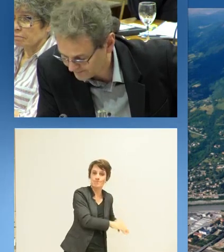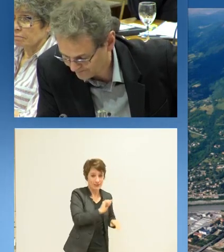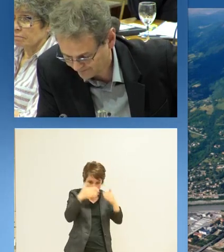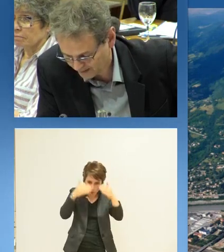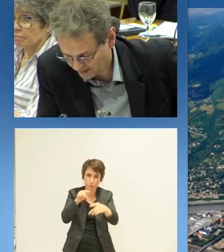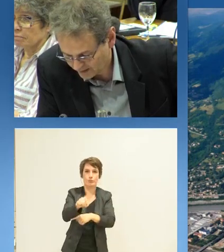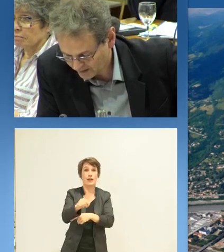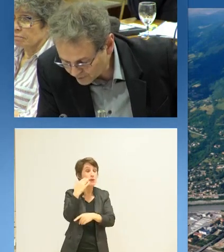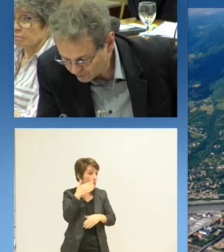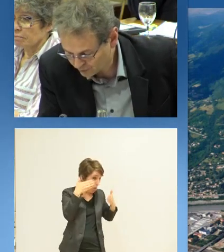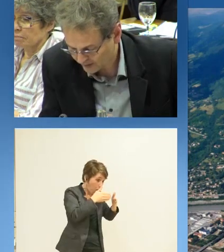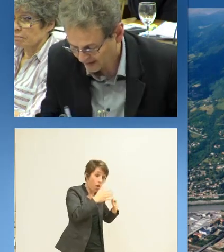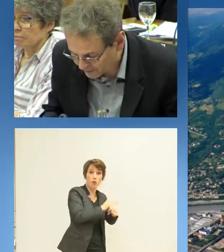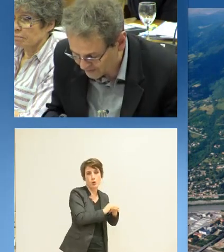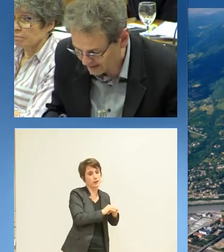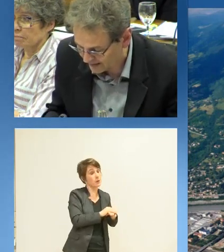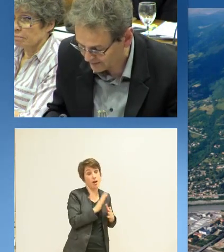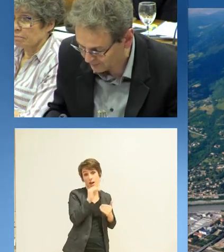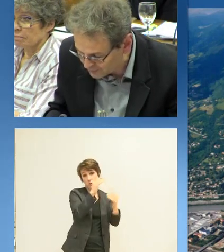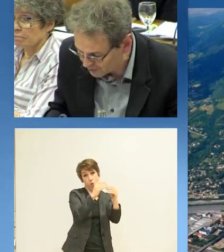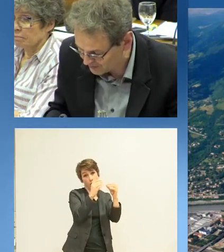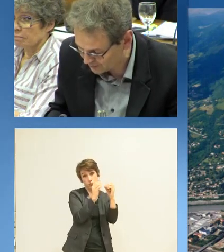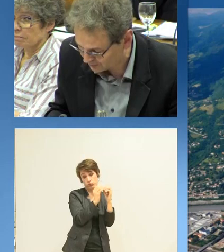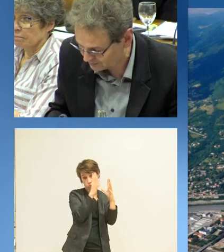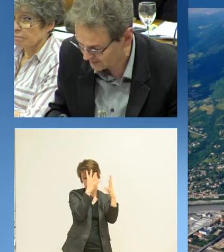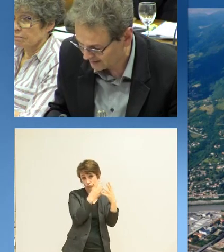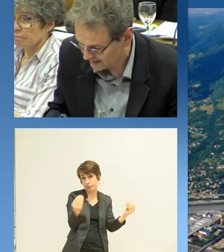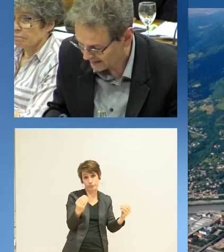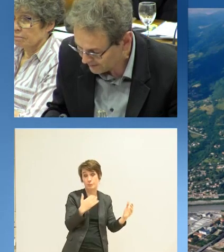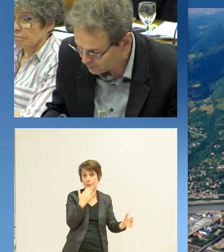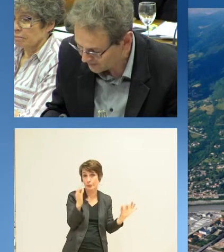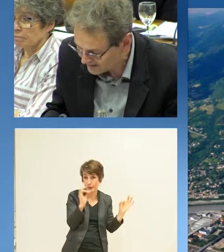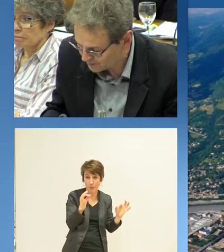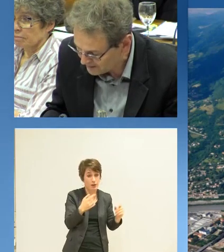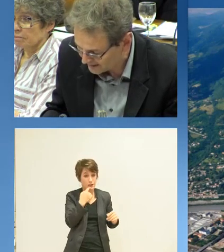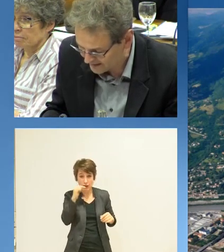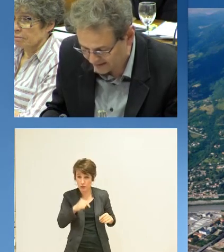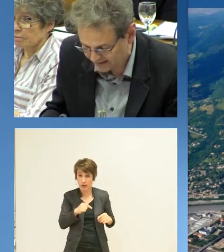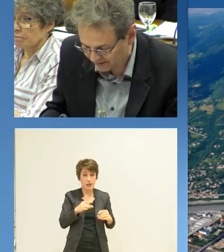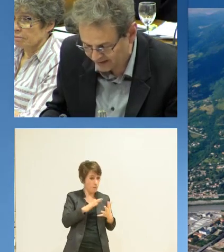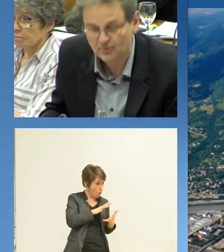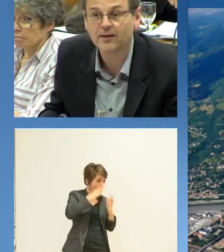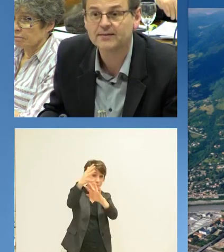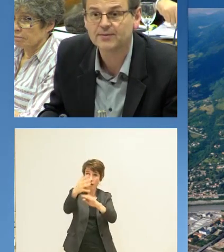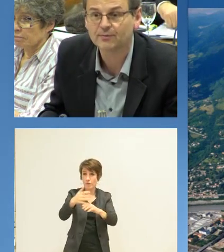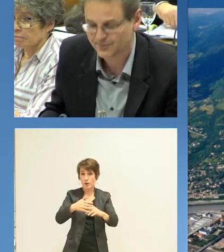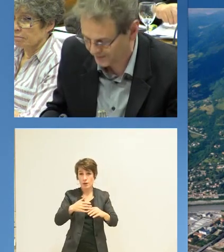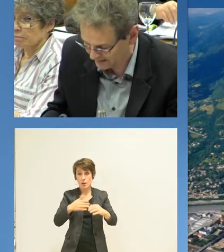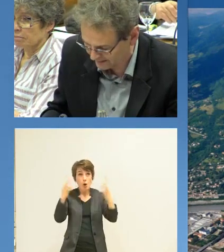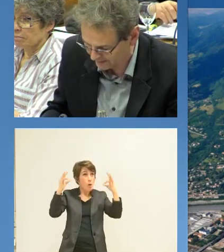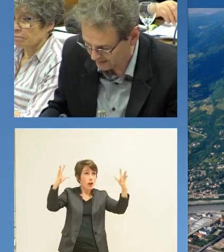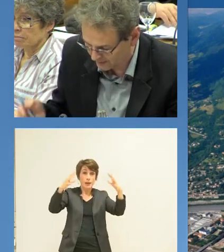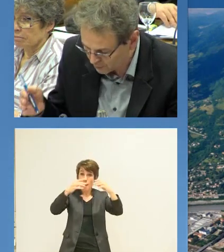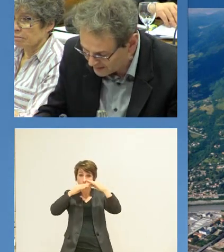clair il nous faut avancer avec plus d'ambition avec le prisme climatique qui traverse l'organisation de la